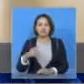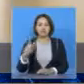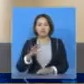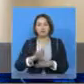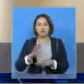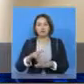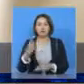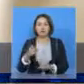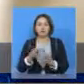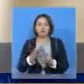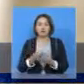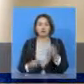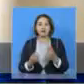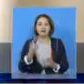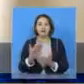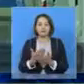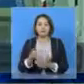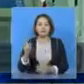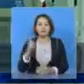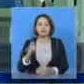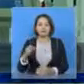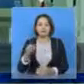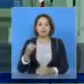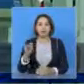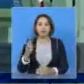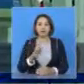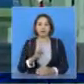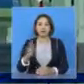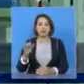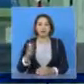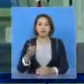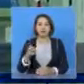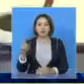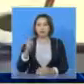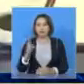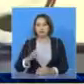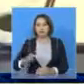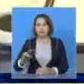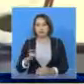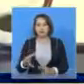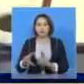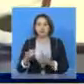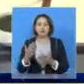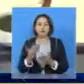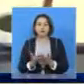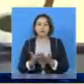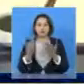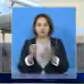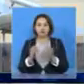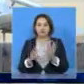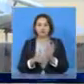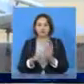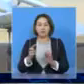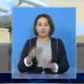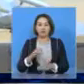больных и по одному больному выявлено в Кабдинском, Угалжарском, Байганинском, Темирском и Хромтауском районах. По состоянию на 17 мая